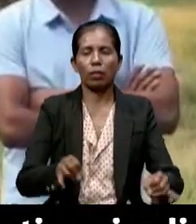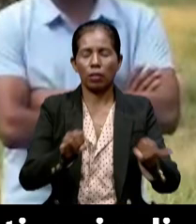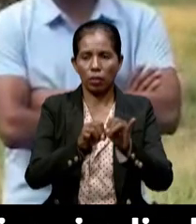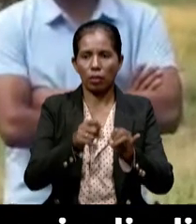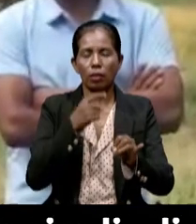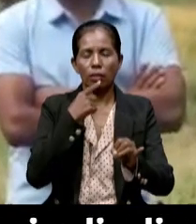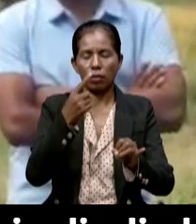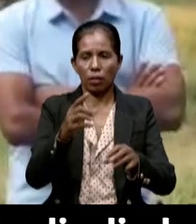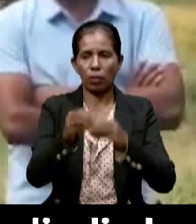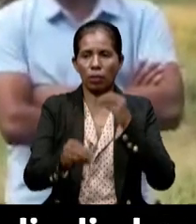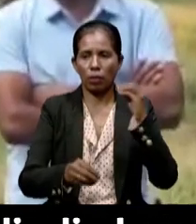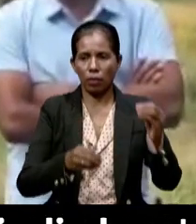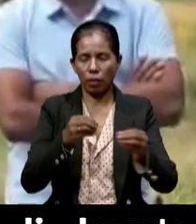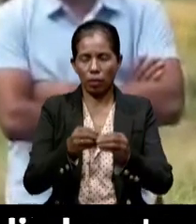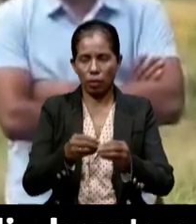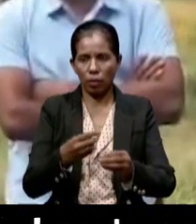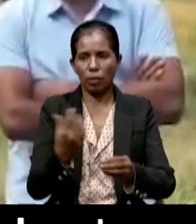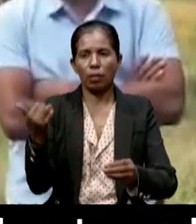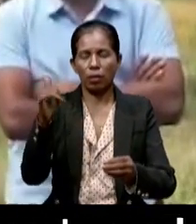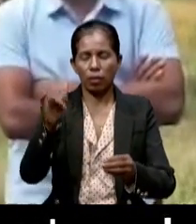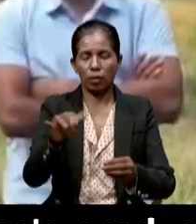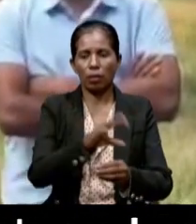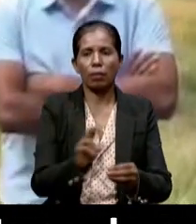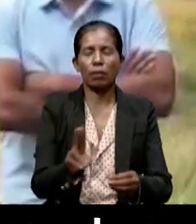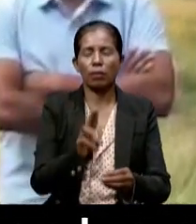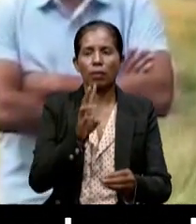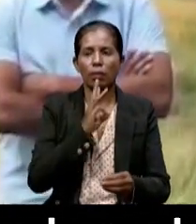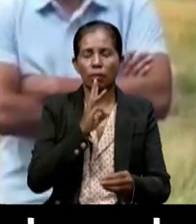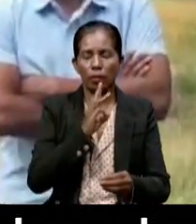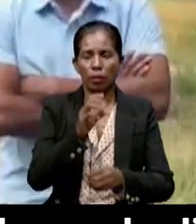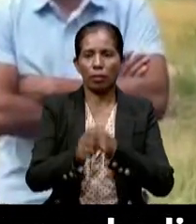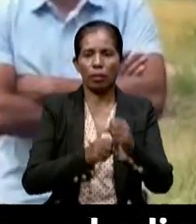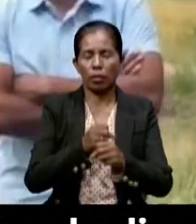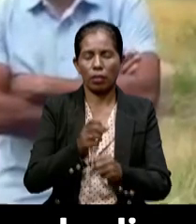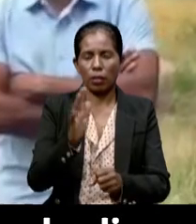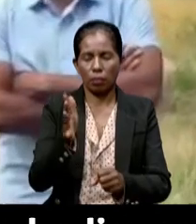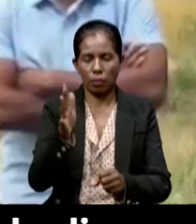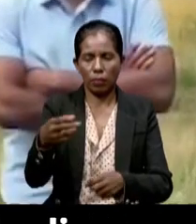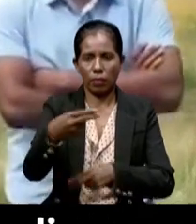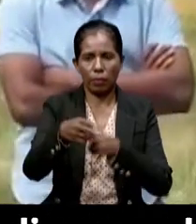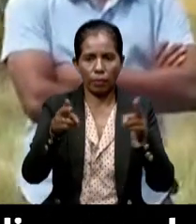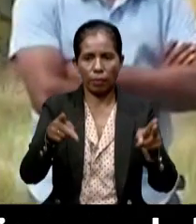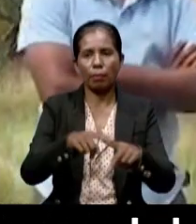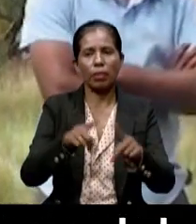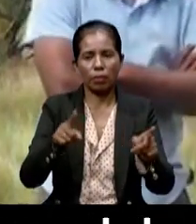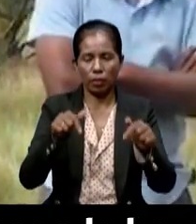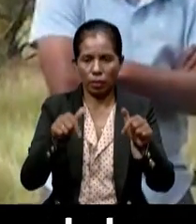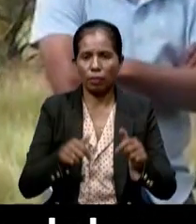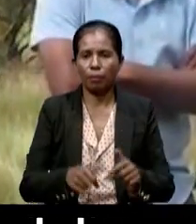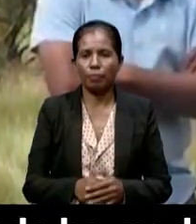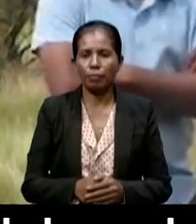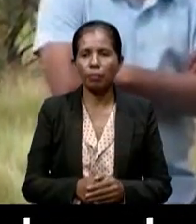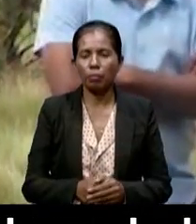mos ada tema nak kata tumbak kraik ne sirva identifikasi orang kurang lebih 50 hektaris. Maybe idane